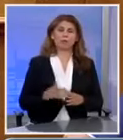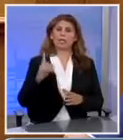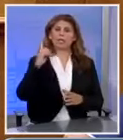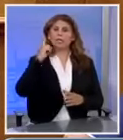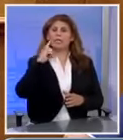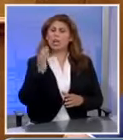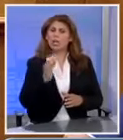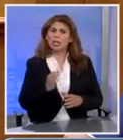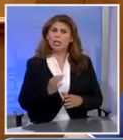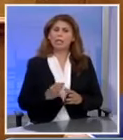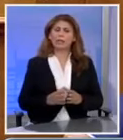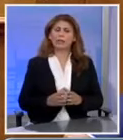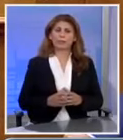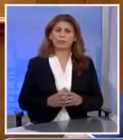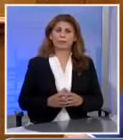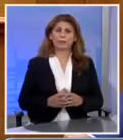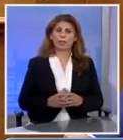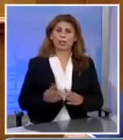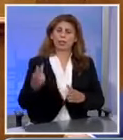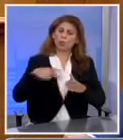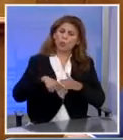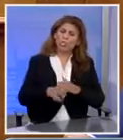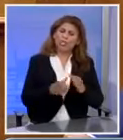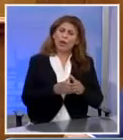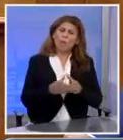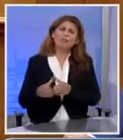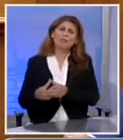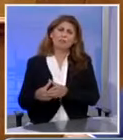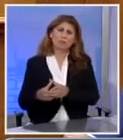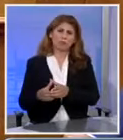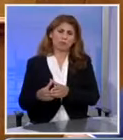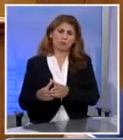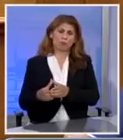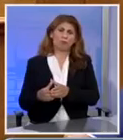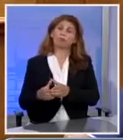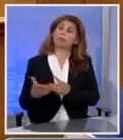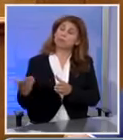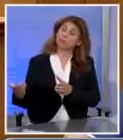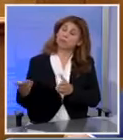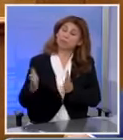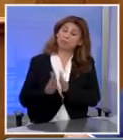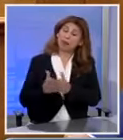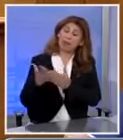λογική του δικοματισμού, του παλιού δικοματισμού. Με γεια σας και χαρά σας.